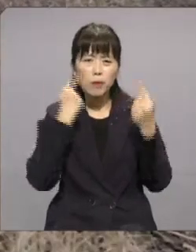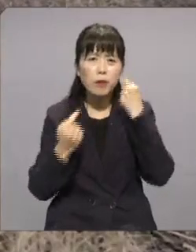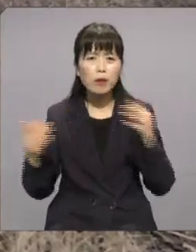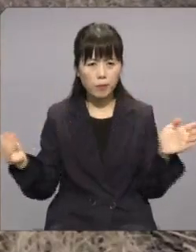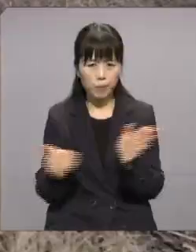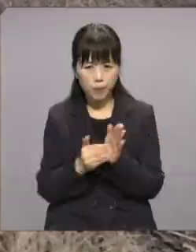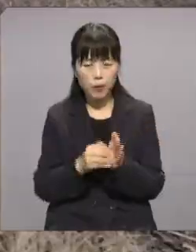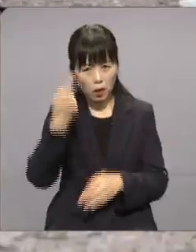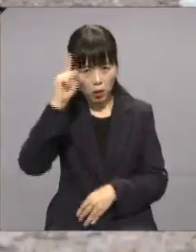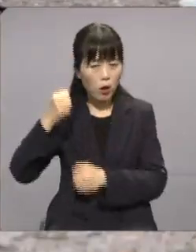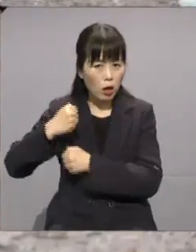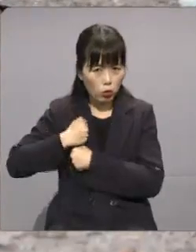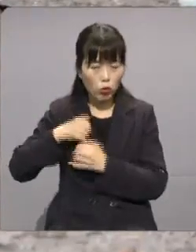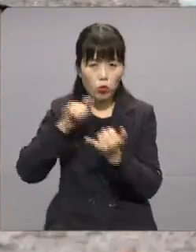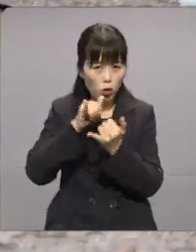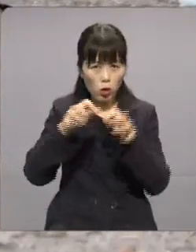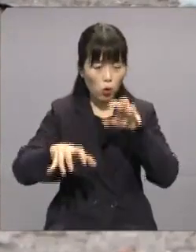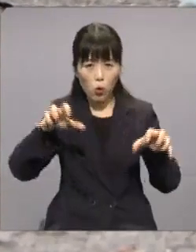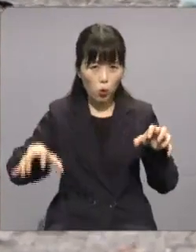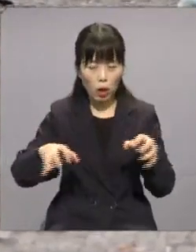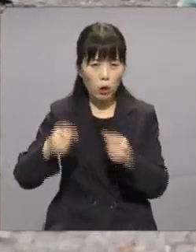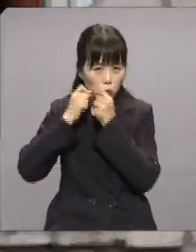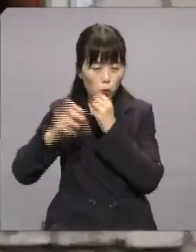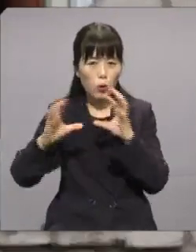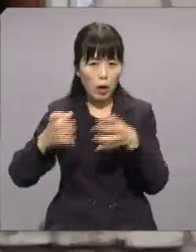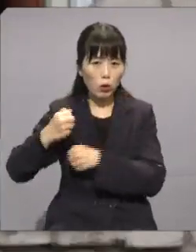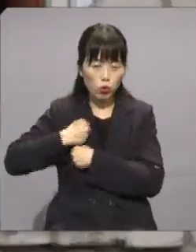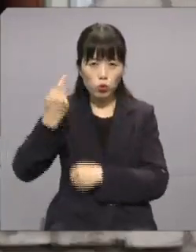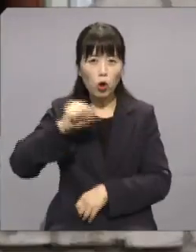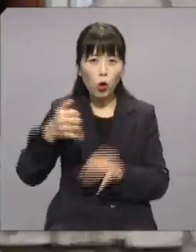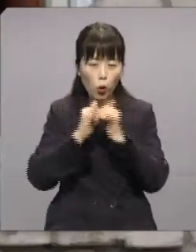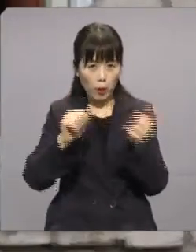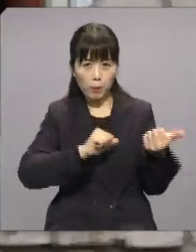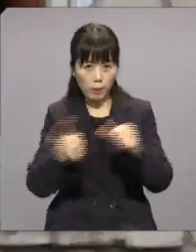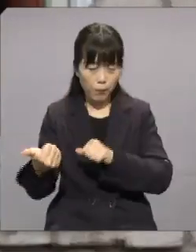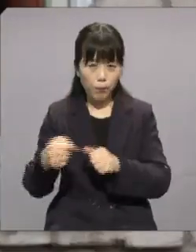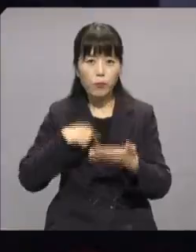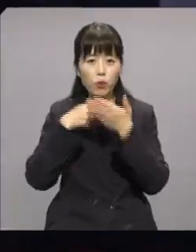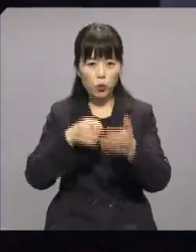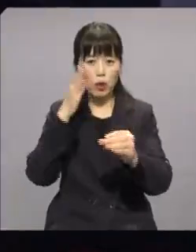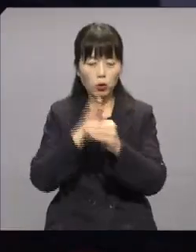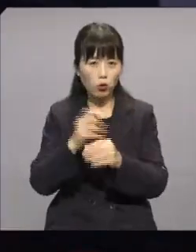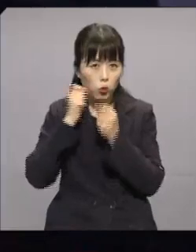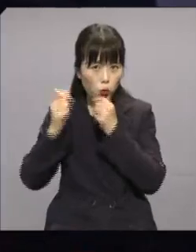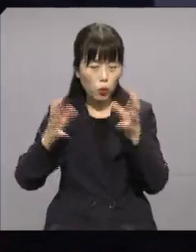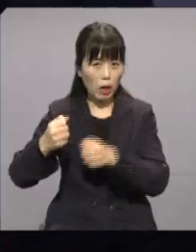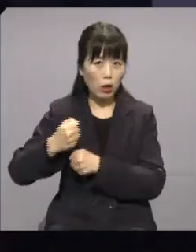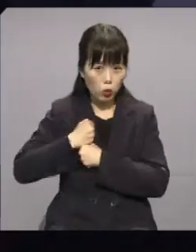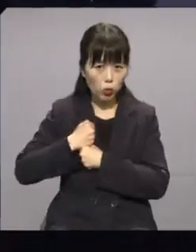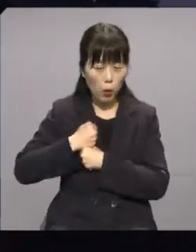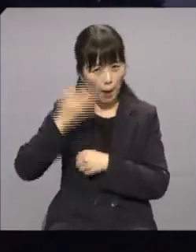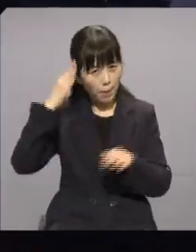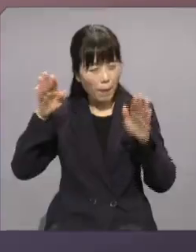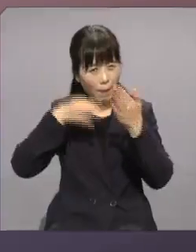다쳤습니다. 러시아군은 전선 곳곳에서 우크라이나군 1,500여 명이 사망했다고 주장했습니다. 우크라이나군도